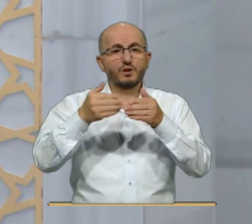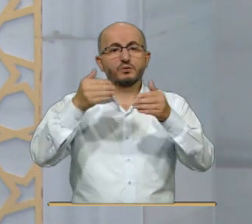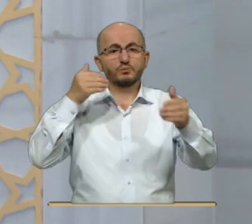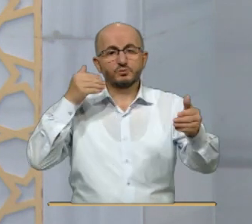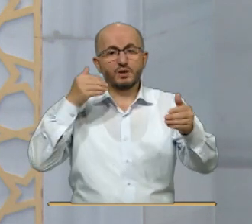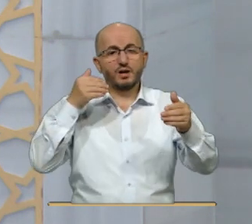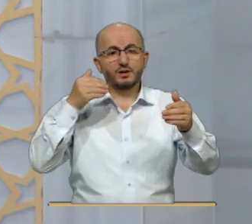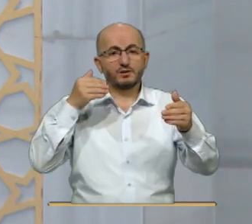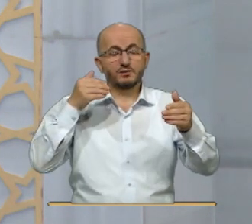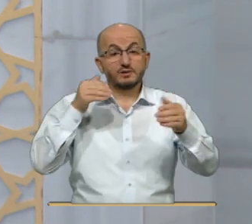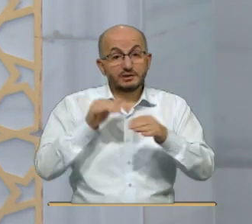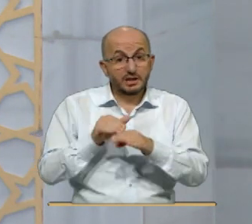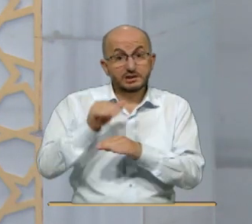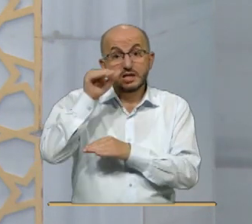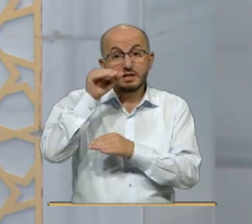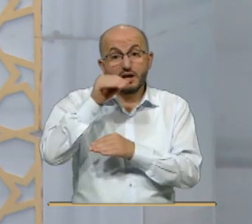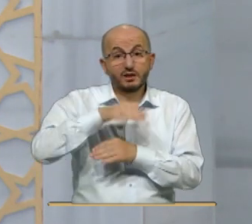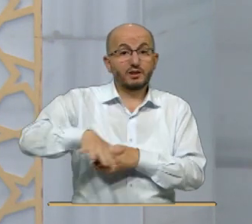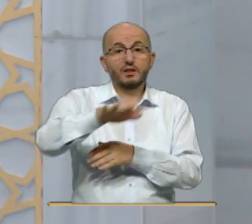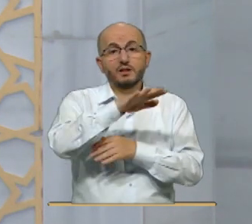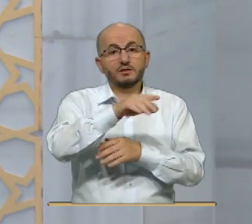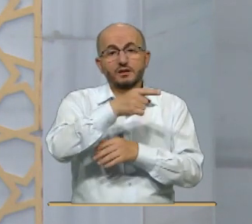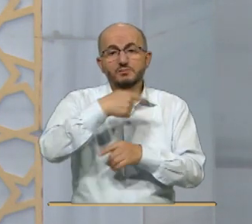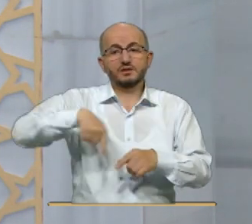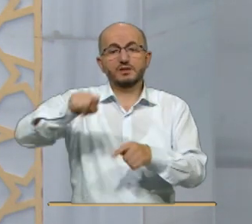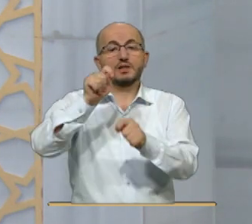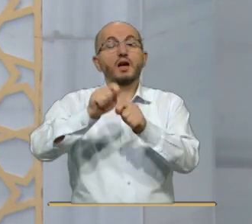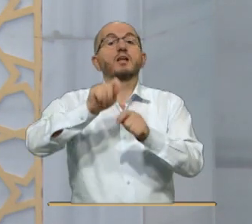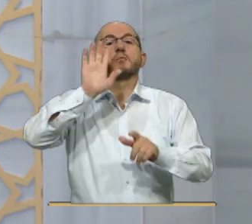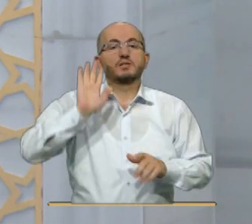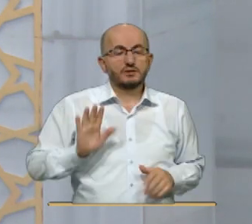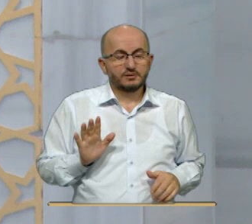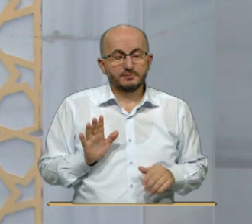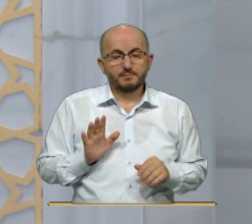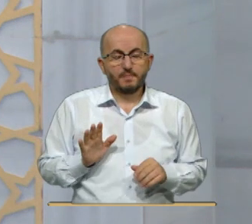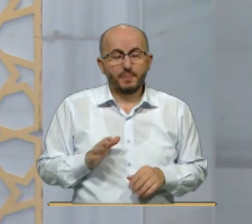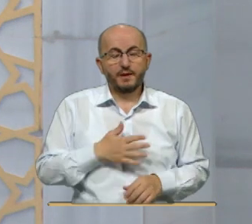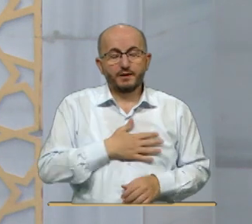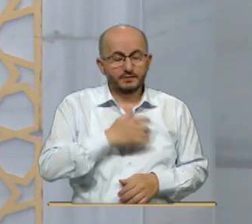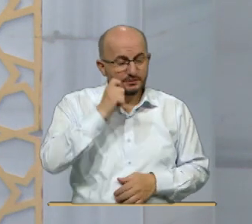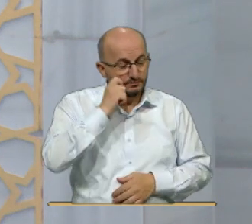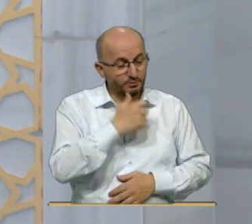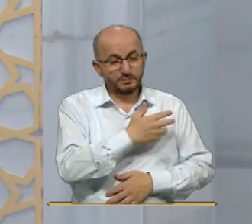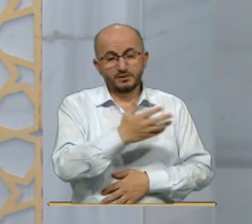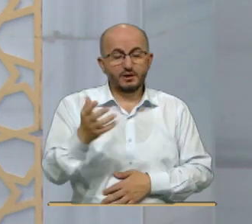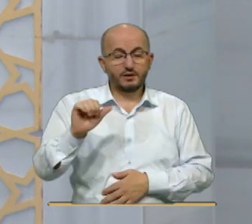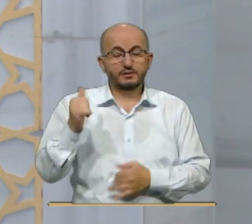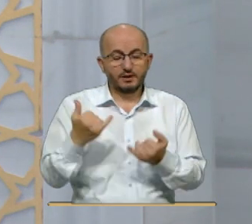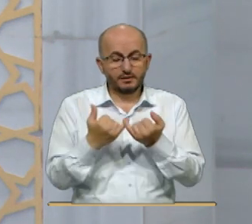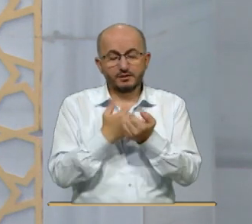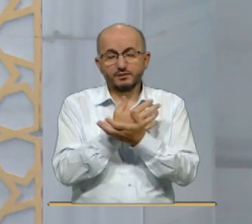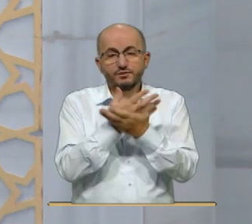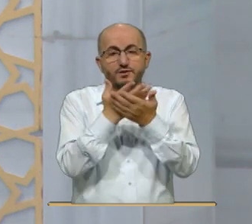şekilde yaşayanlardan bizleri eylemesin. Aziz müminler, değerli